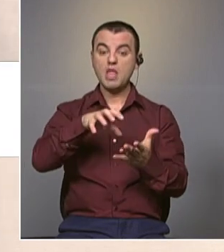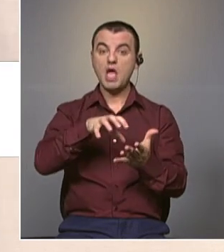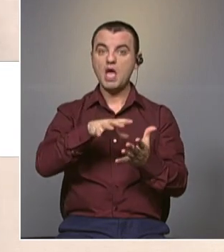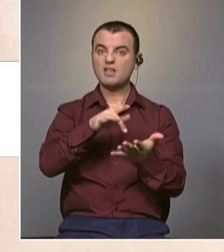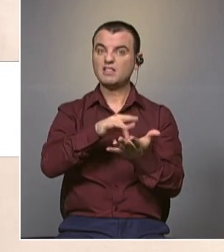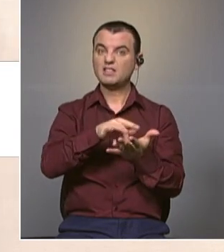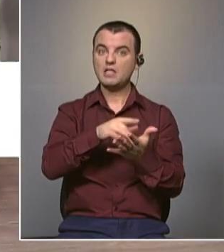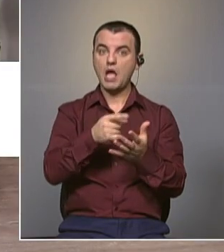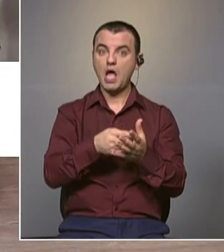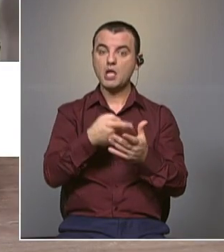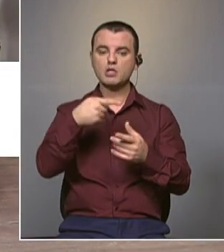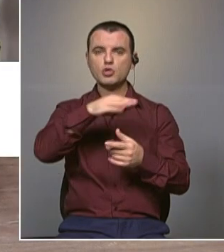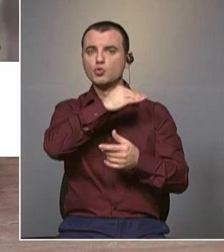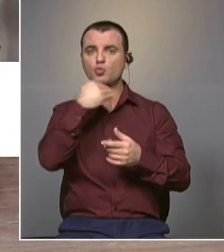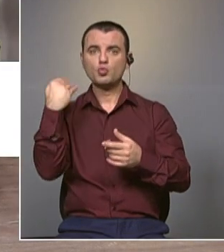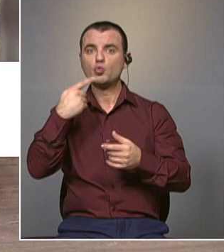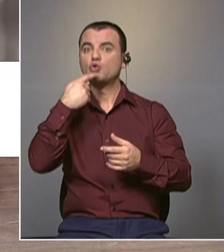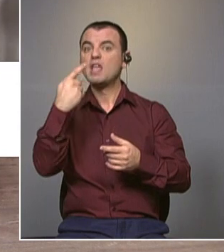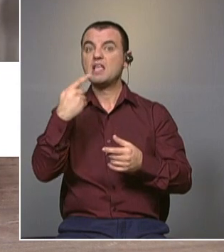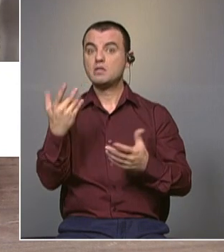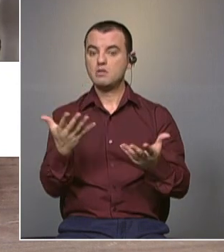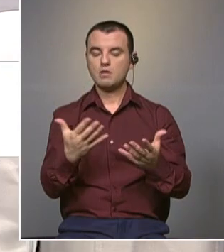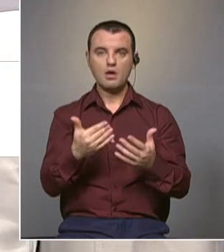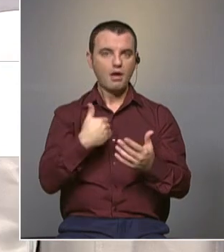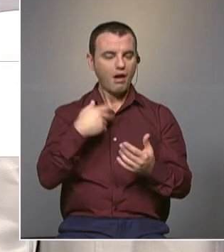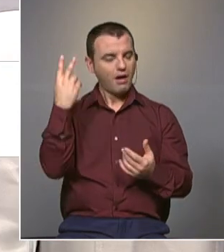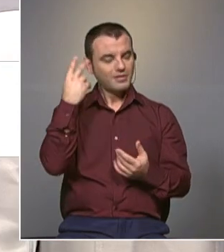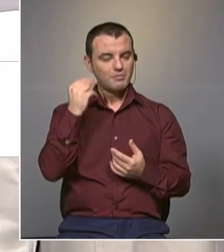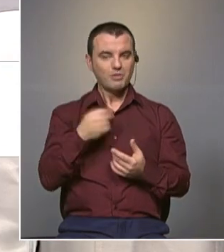проблем заедно. Това също е изключително полезно. Аз разбрах, че приятелства много